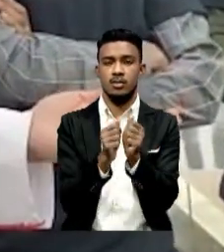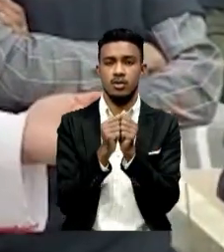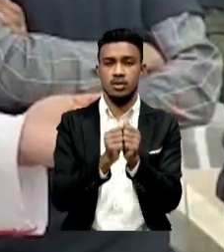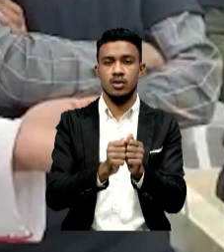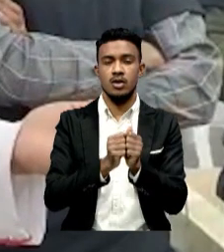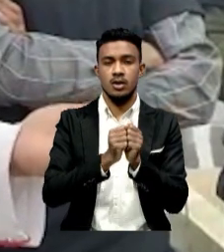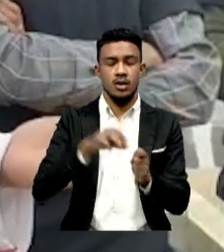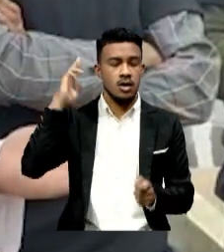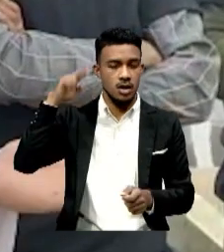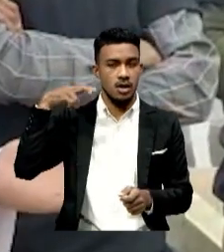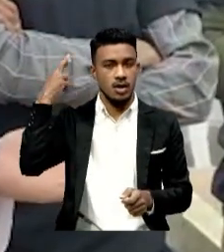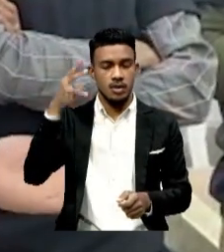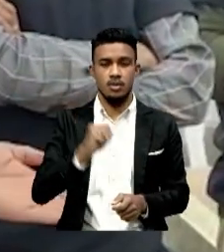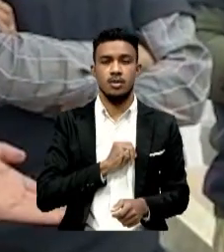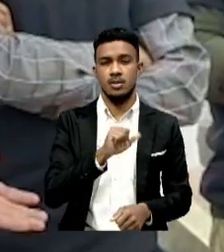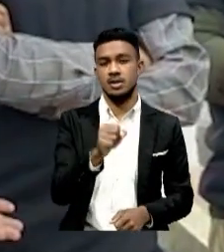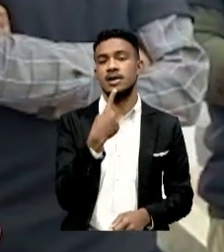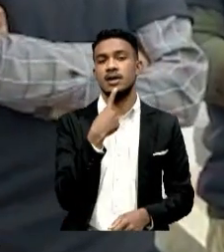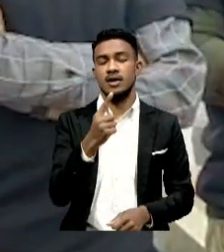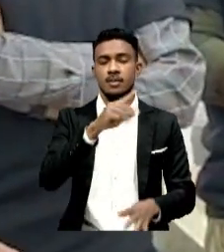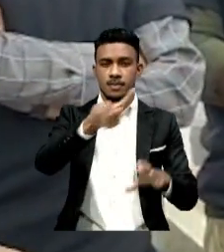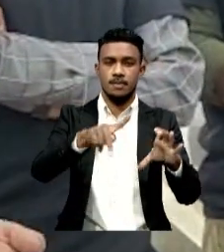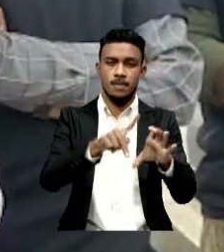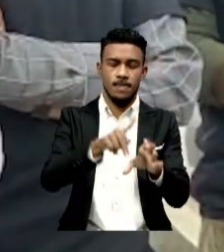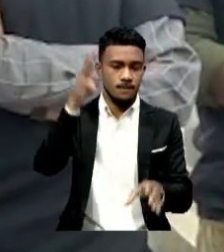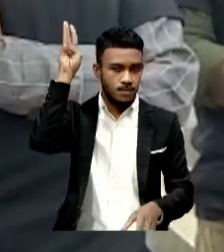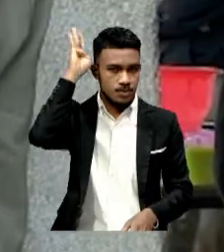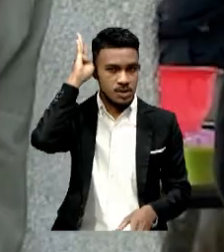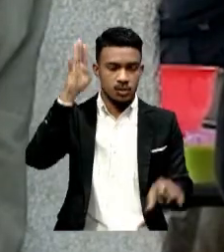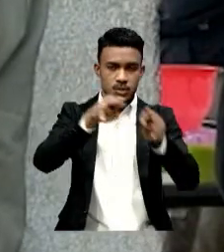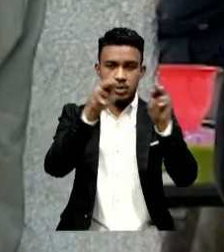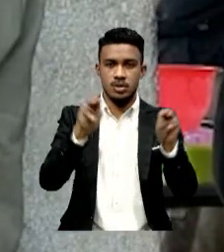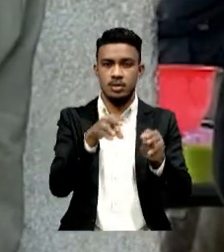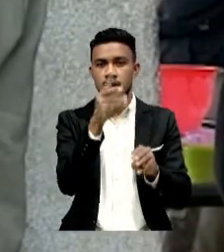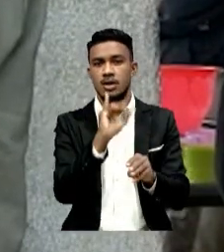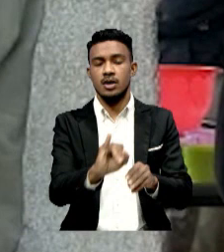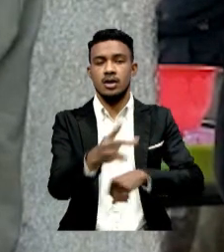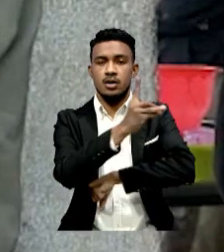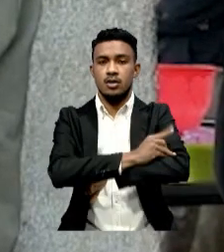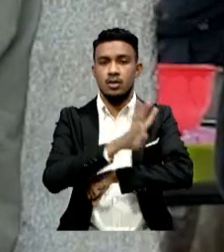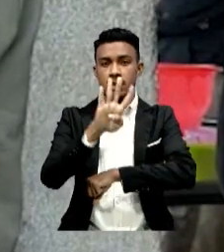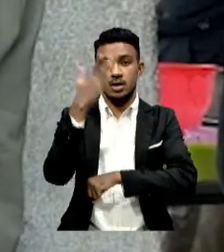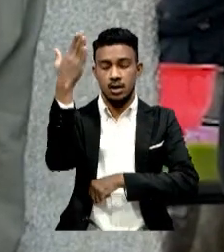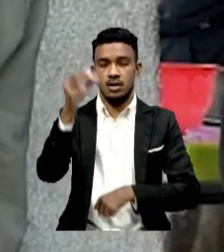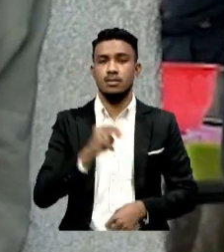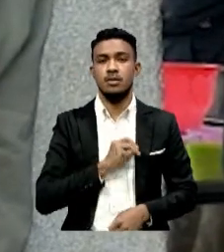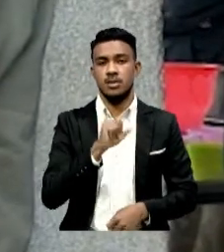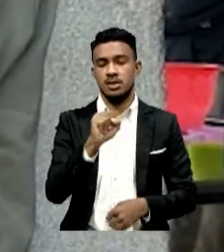rádio comunidade Mauloko Mobisi presença arcebispo metropolita Dili durante loron hat ya Mobisi e